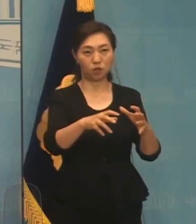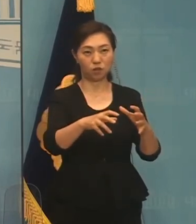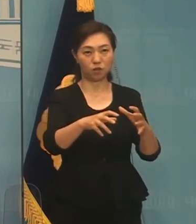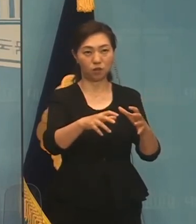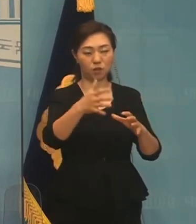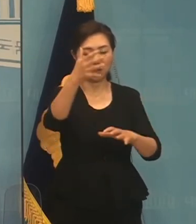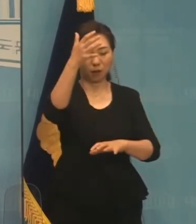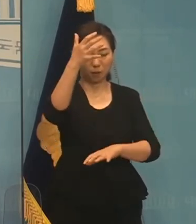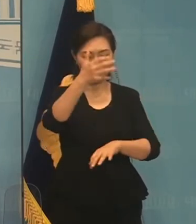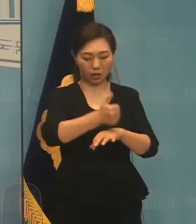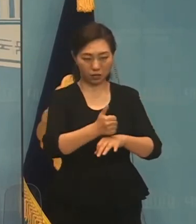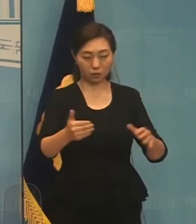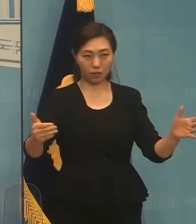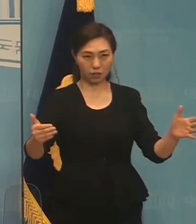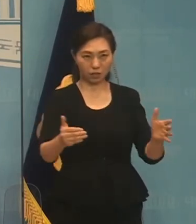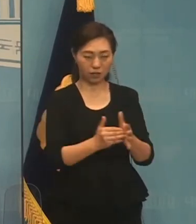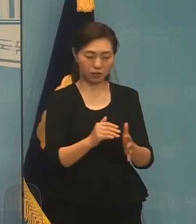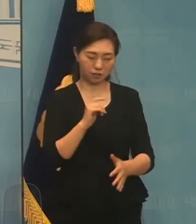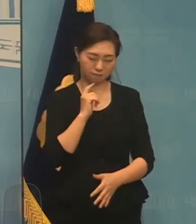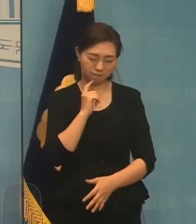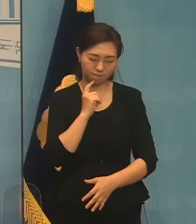극장 토론을